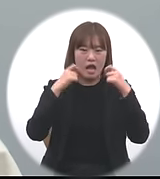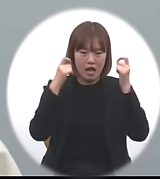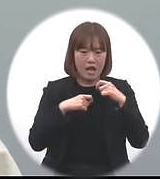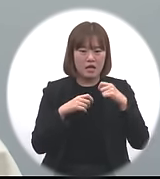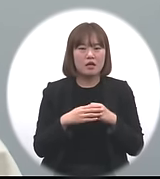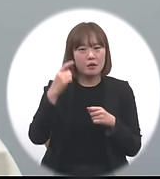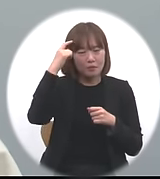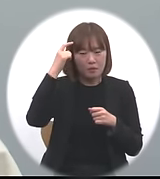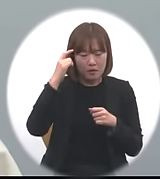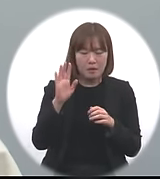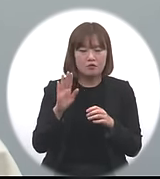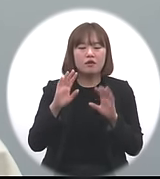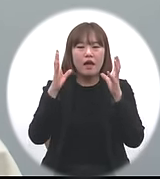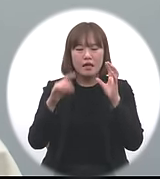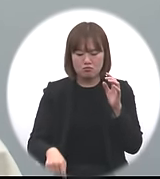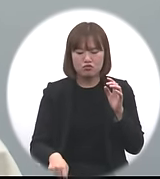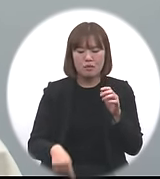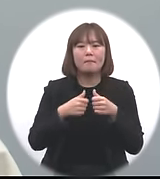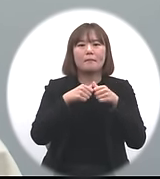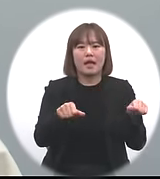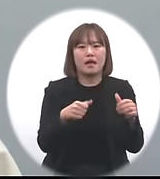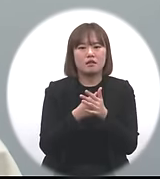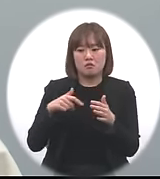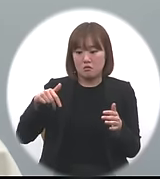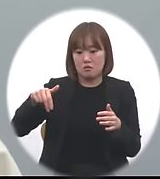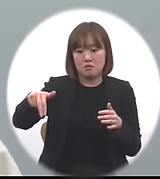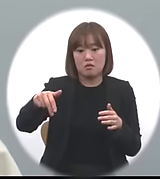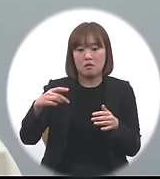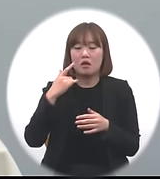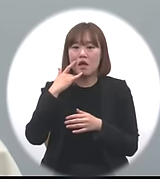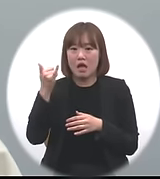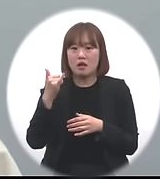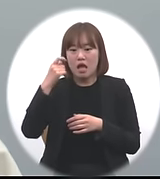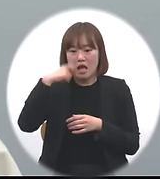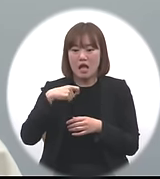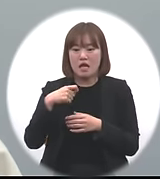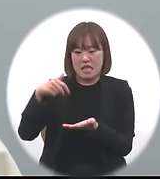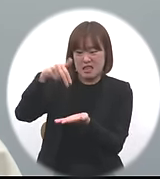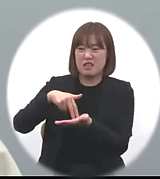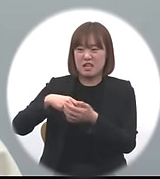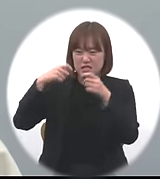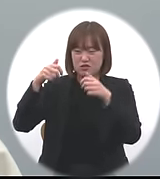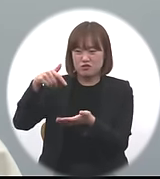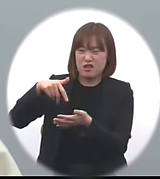있어요. 우리 집에 무릎 다 깨졌다고요. 뛰고 있는 놈은요, 뒤에서 엄마 아빠가 소리를 지릅니다. 일어나 뛰어!